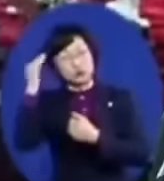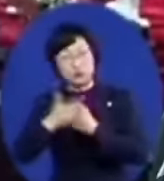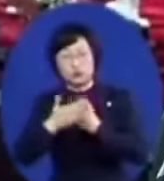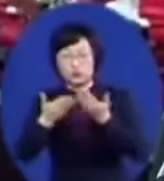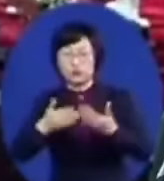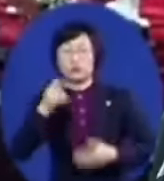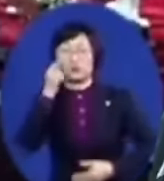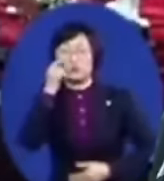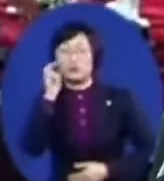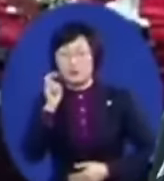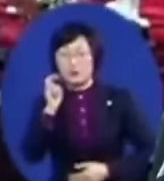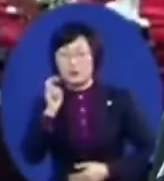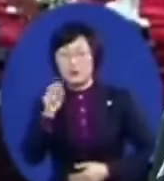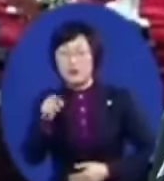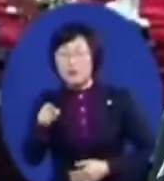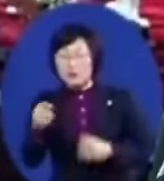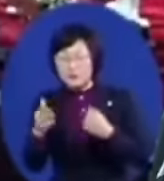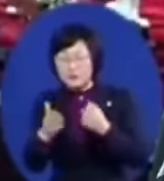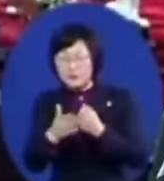그러니까